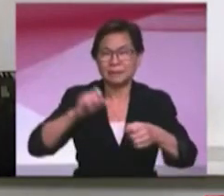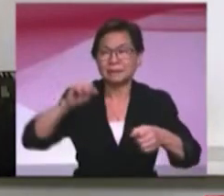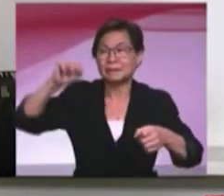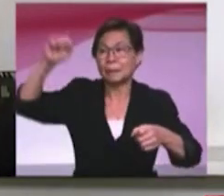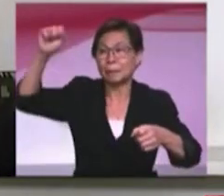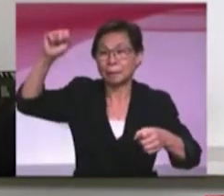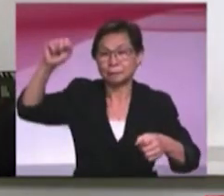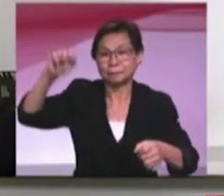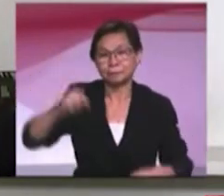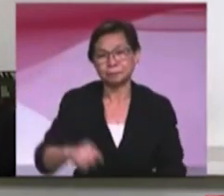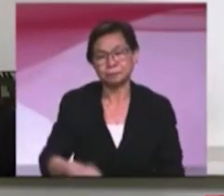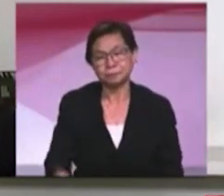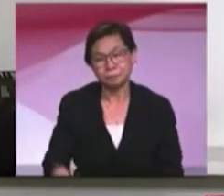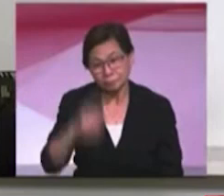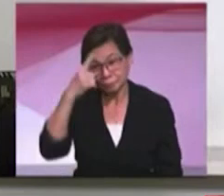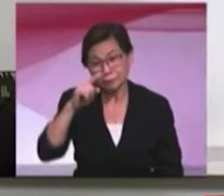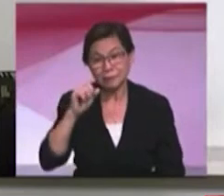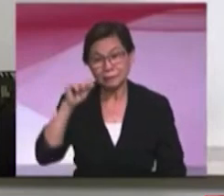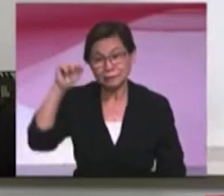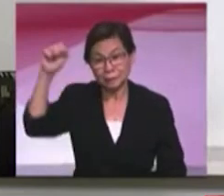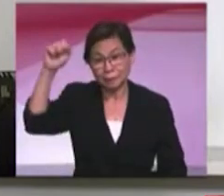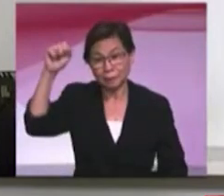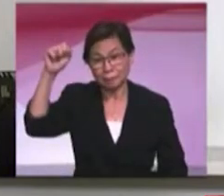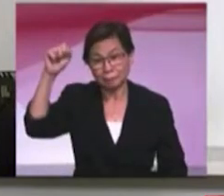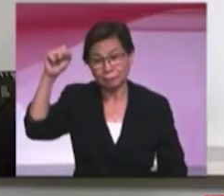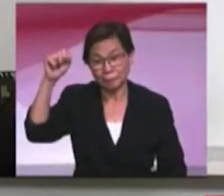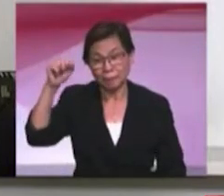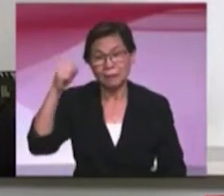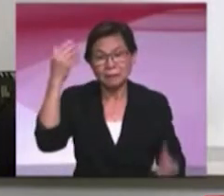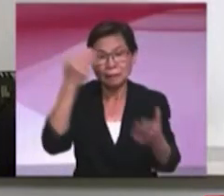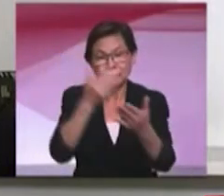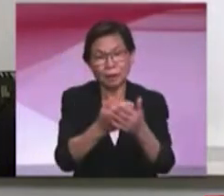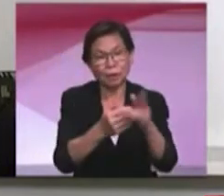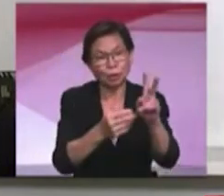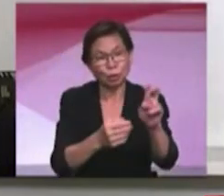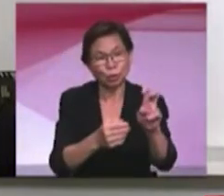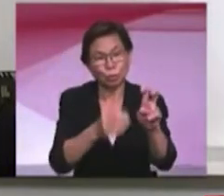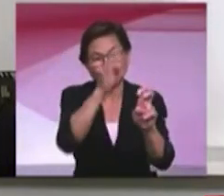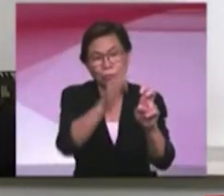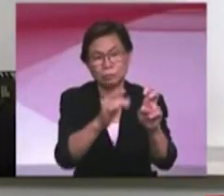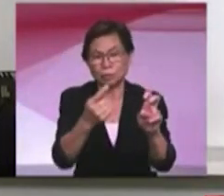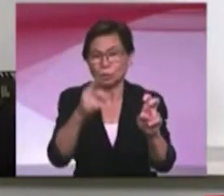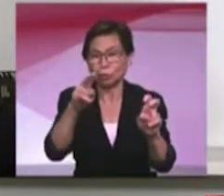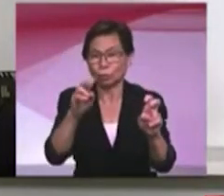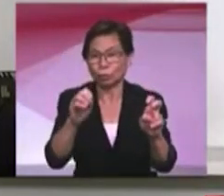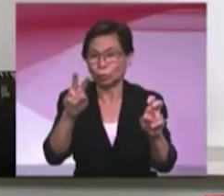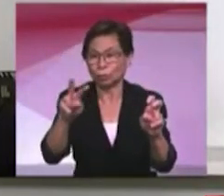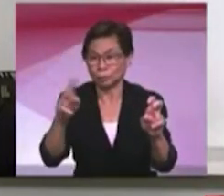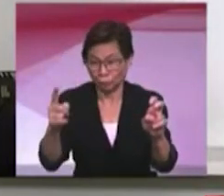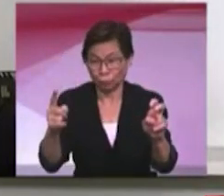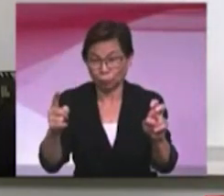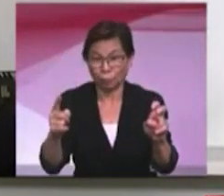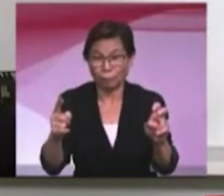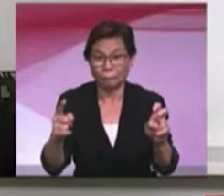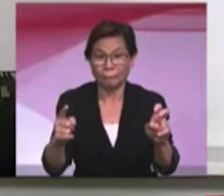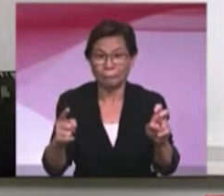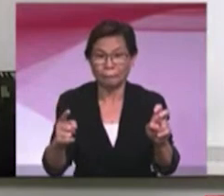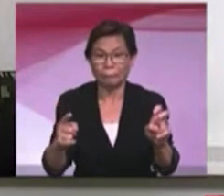Mengenai Sabah, bagi negeri Sabah sehingga 20 Januari